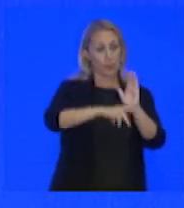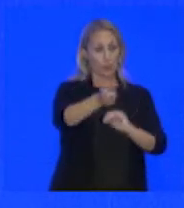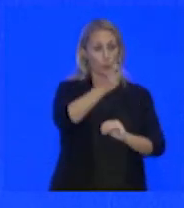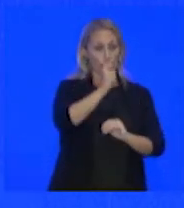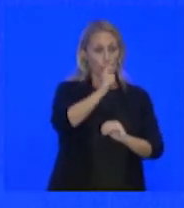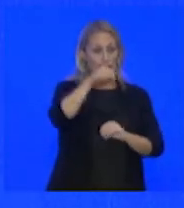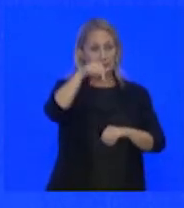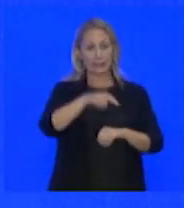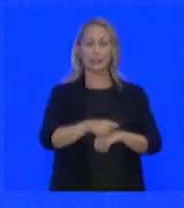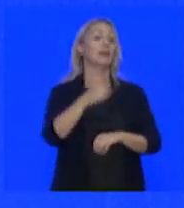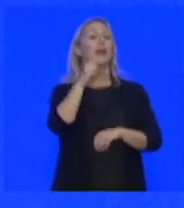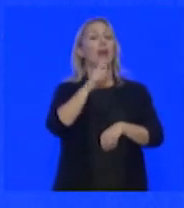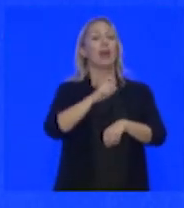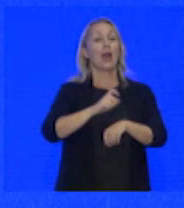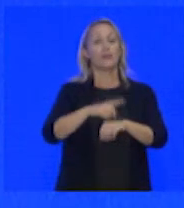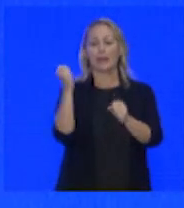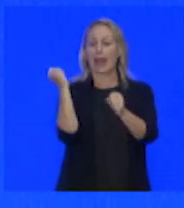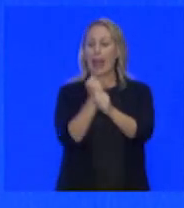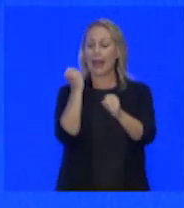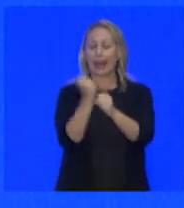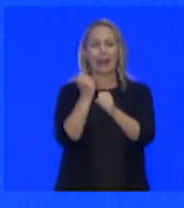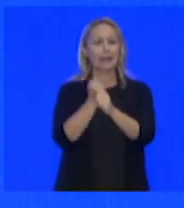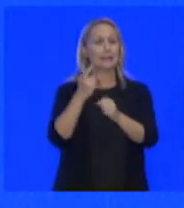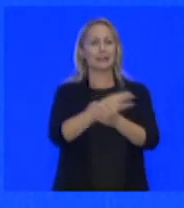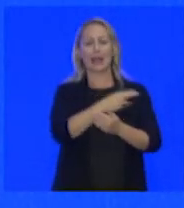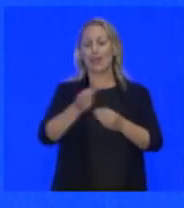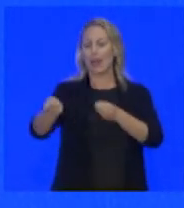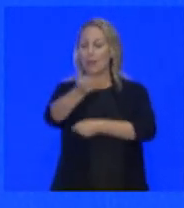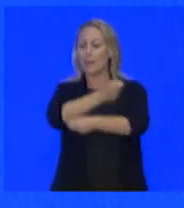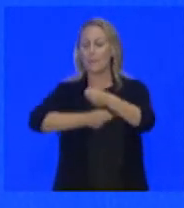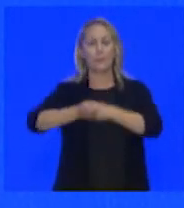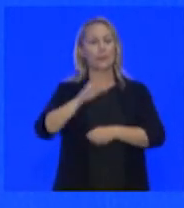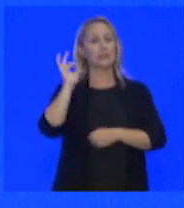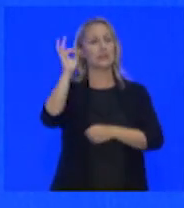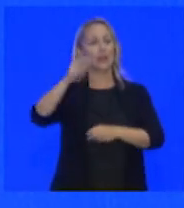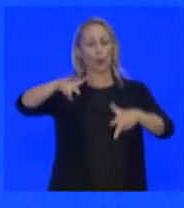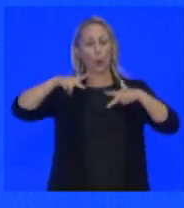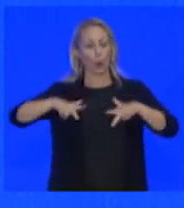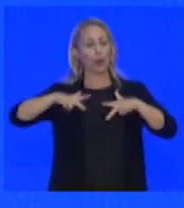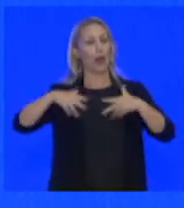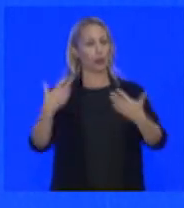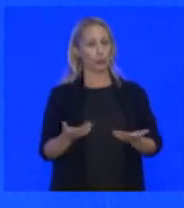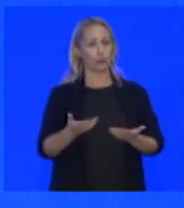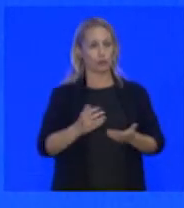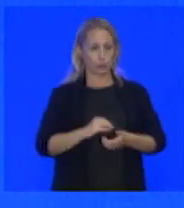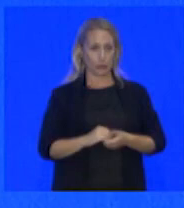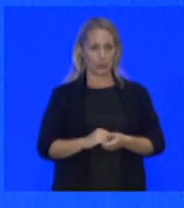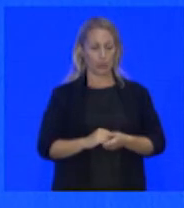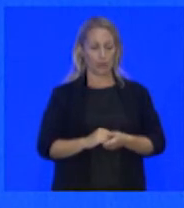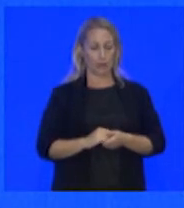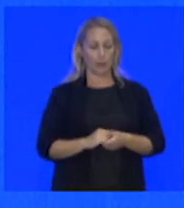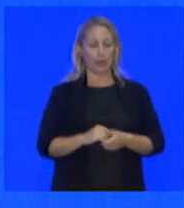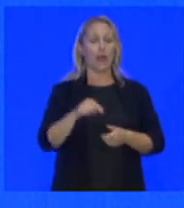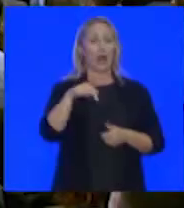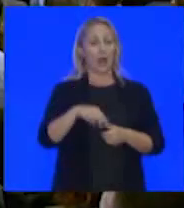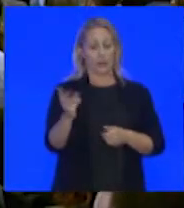οι σχέσεις με τον κόσμο της εργασίας και το παραγωγικό ψηφιακό κράτος. Πεδίο πρώτο, αυτό της